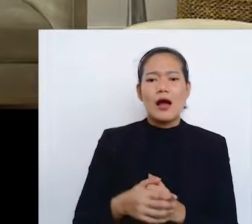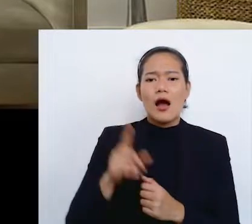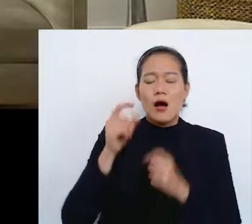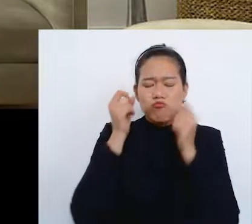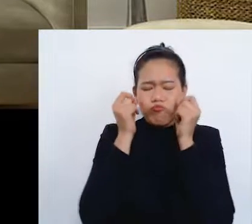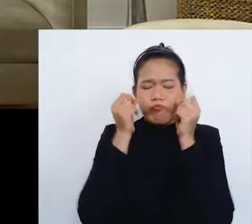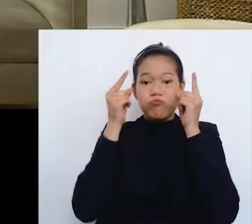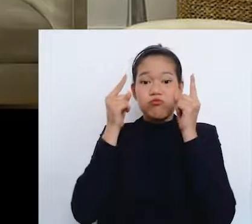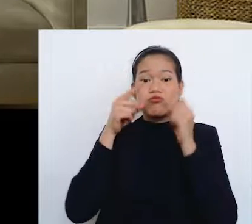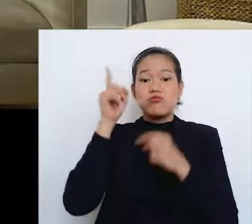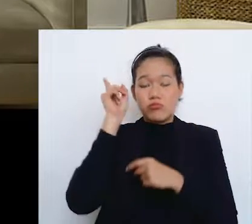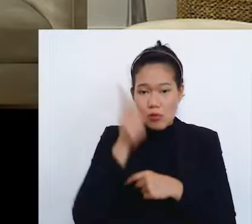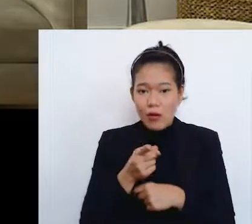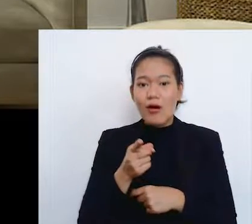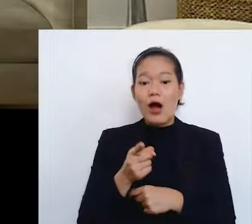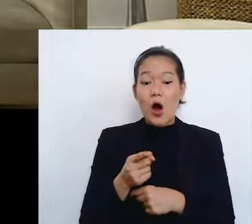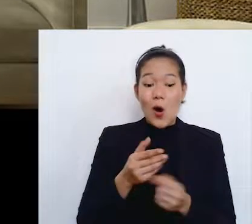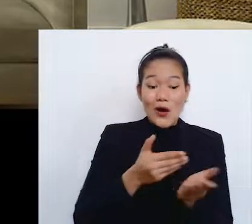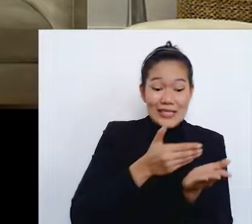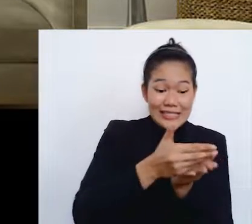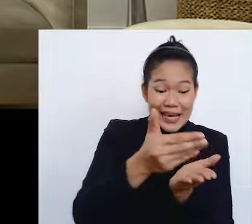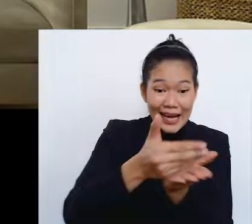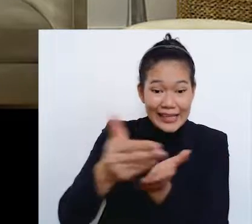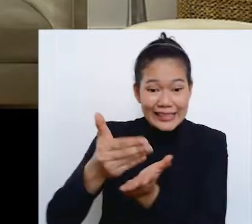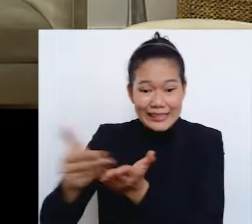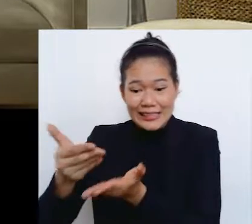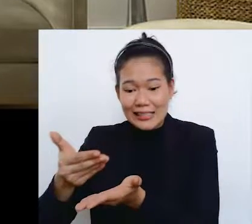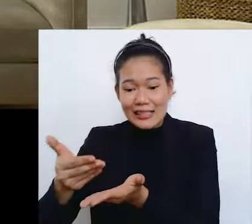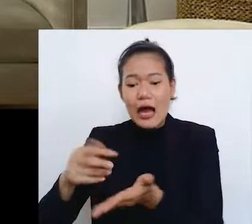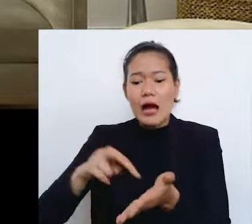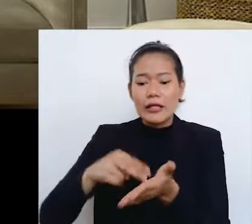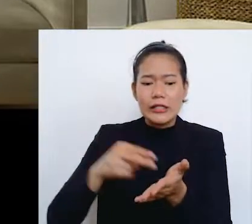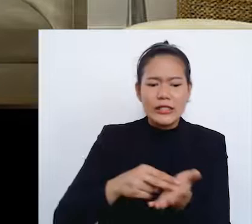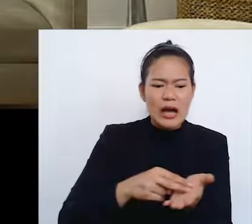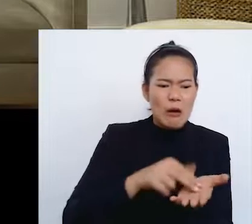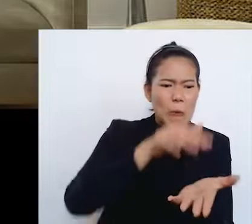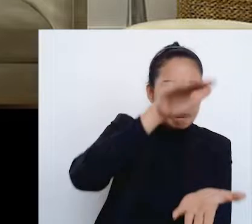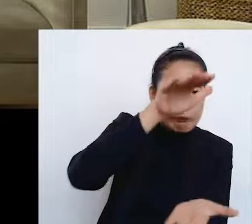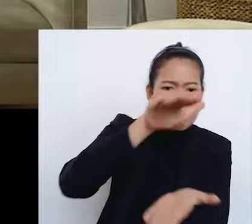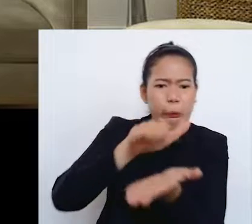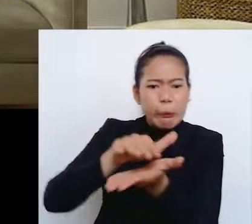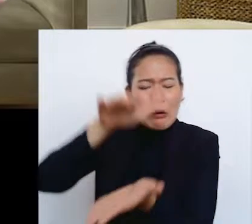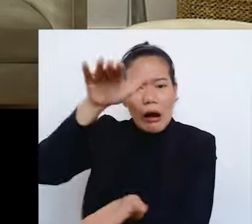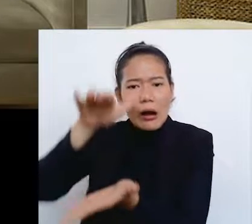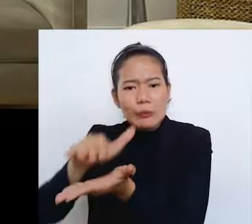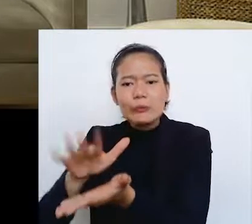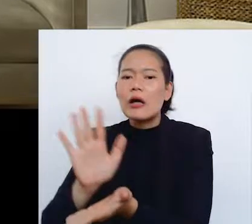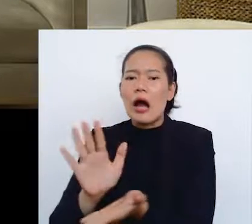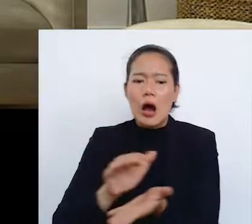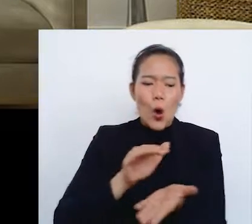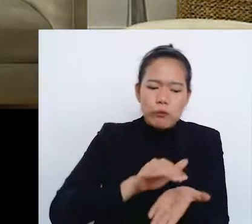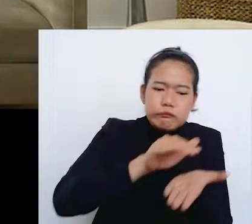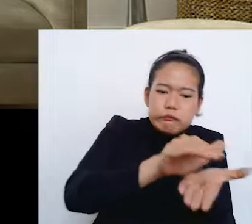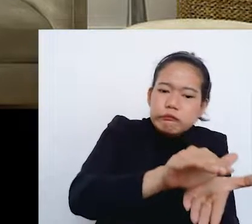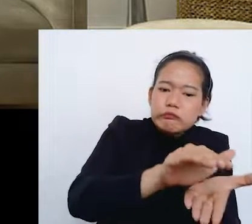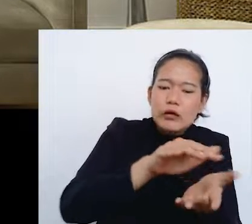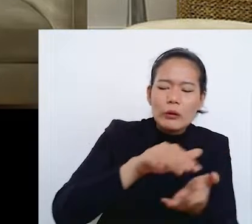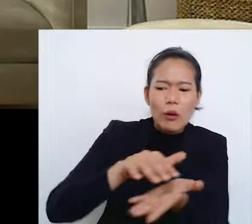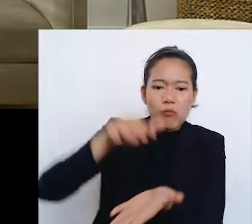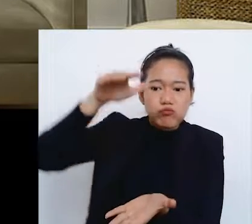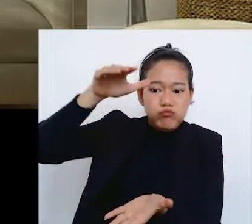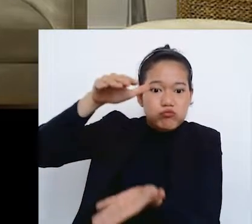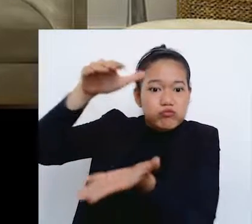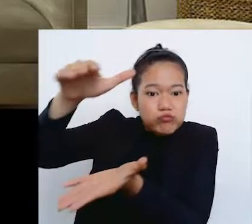kita perlu sadar bahwa sharing itu tidak dilihat dari besar dan kecilnya yang kita